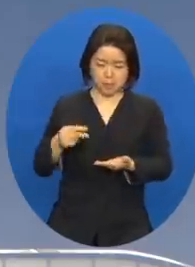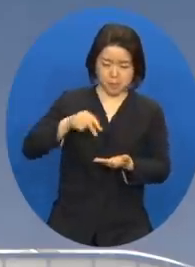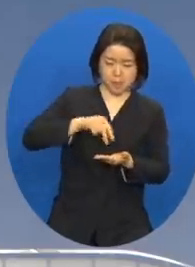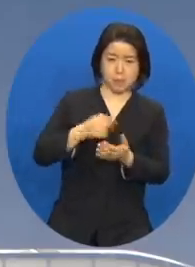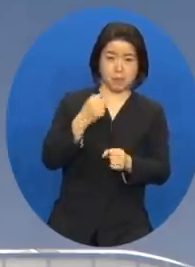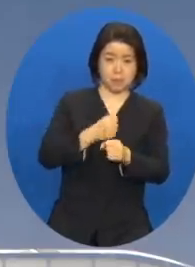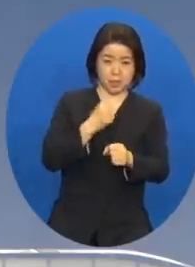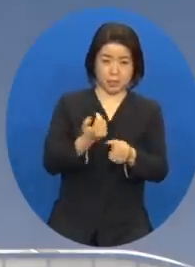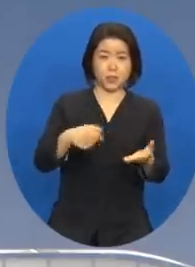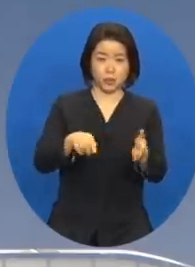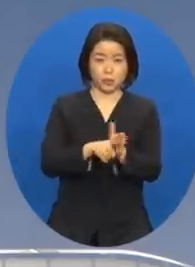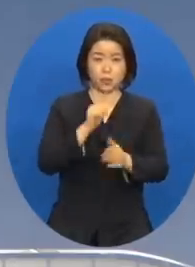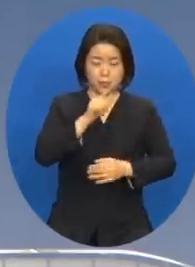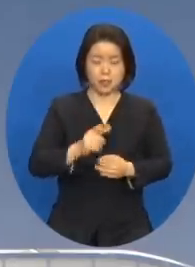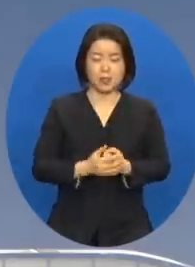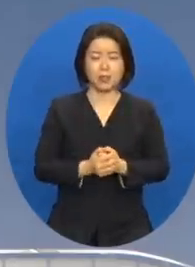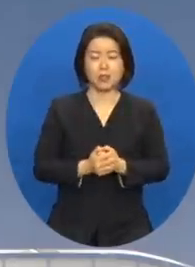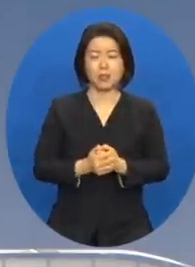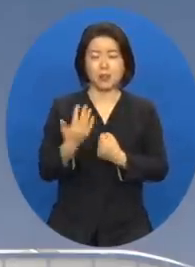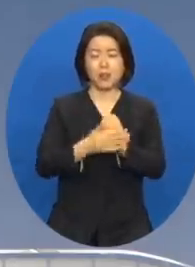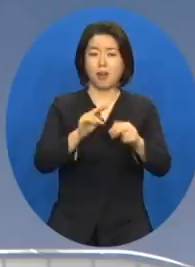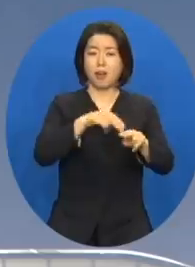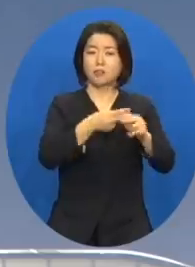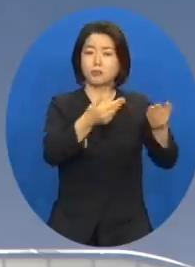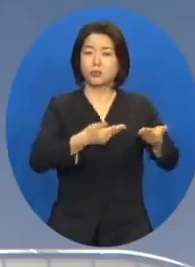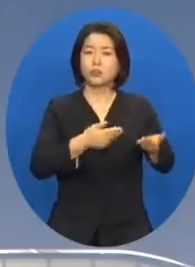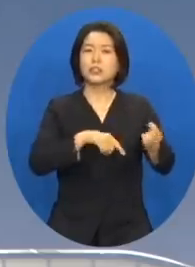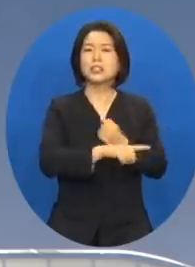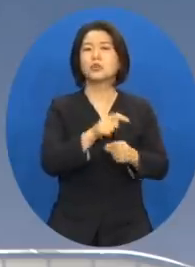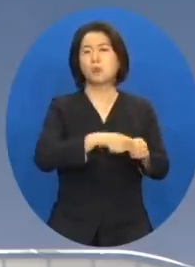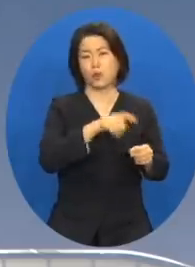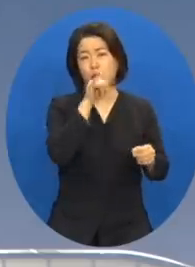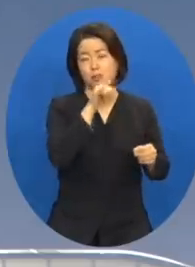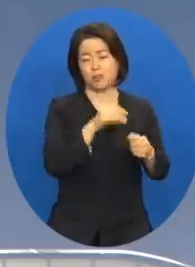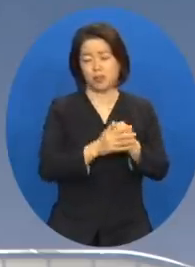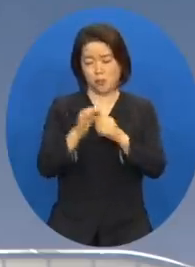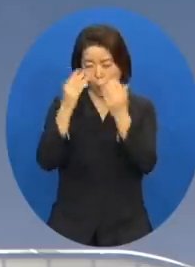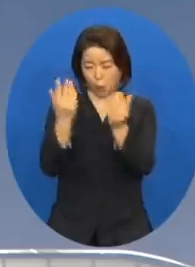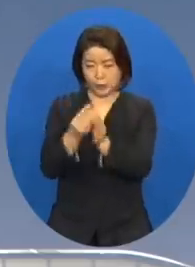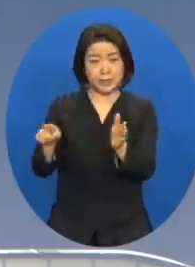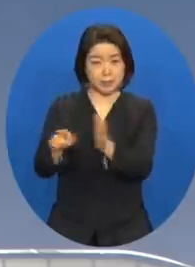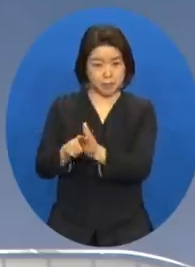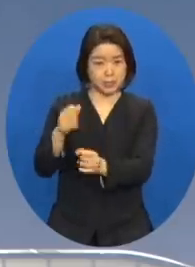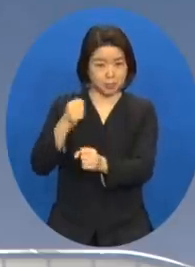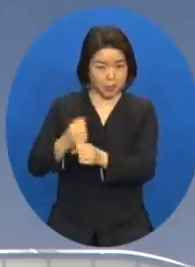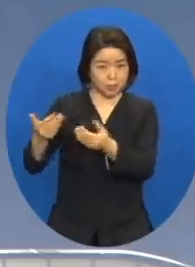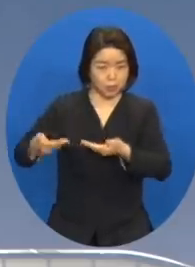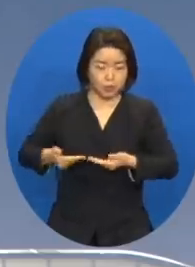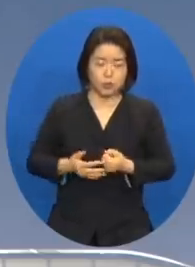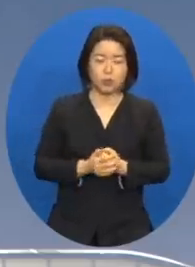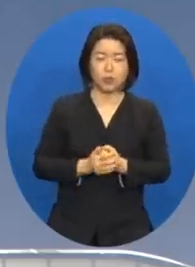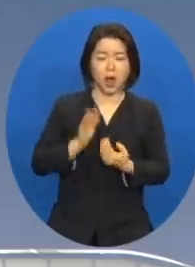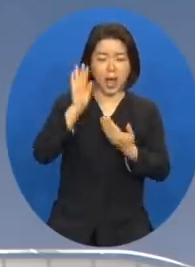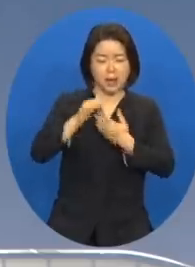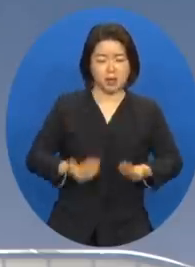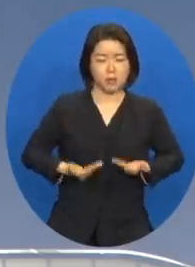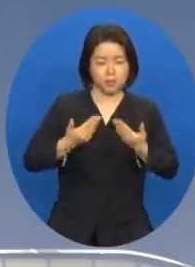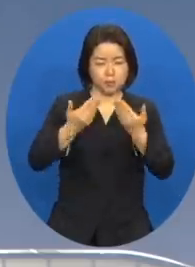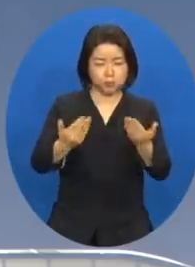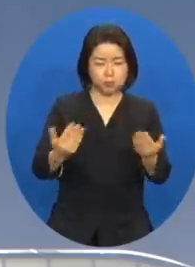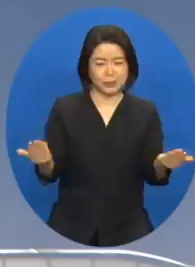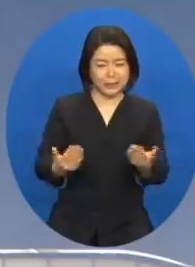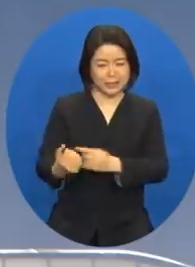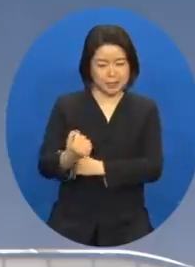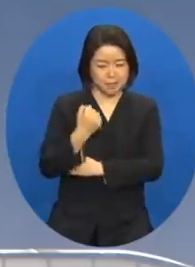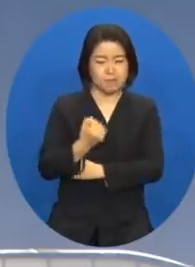하십니다. 하나님이 우리에게 은사를 주시는 이유는 우리를 온전한 믿음이 되게 하고, 그리고 우리가 봉사하는 일도 할 능력이